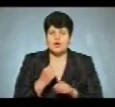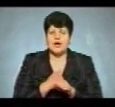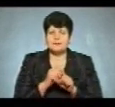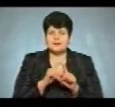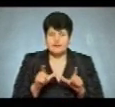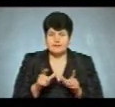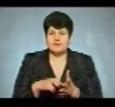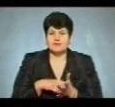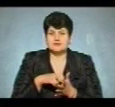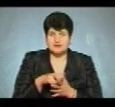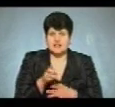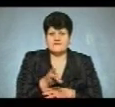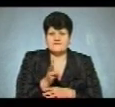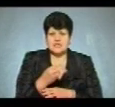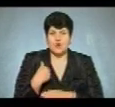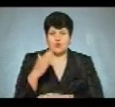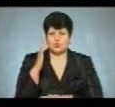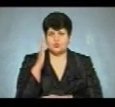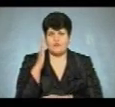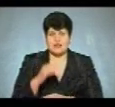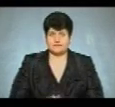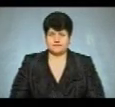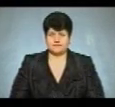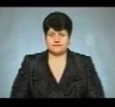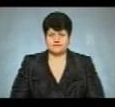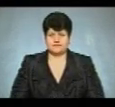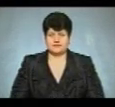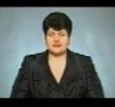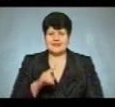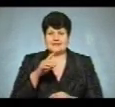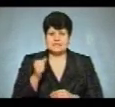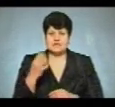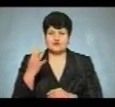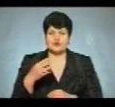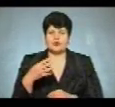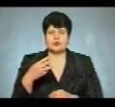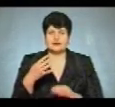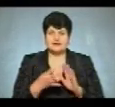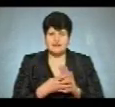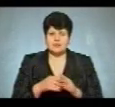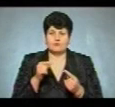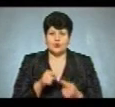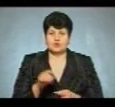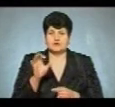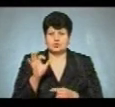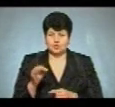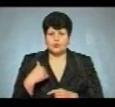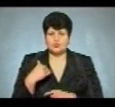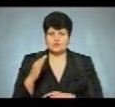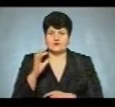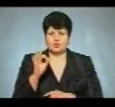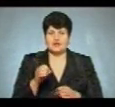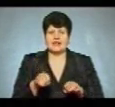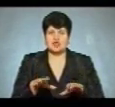яка надіслала нам відео голосування. За 49, проти 0, утрималось 0, не голосувало 0. Рішення